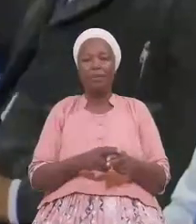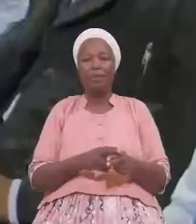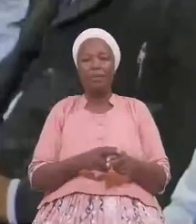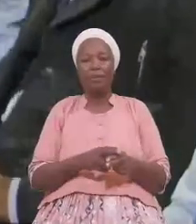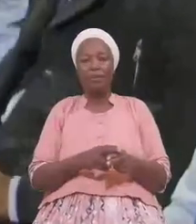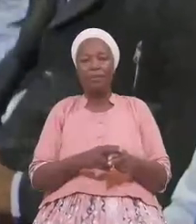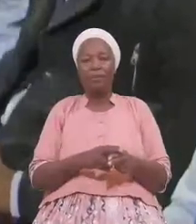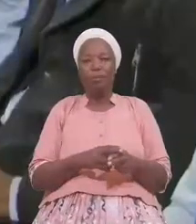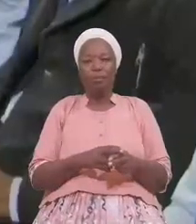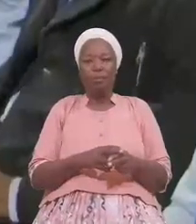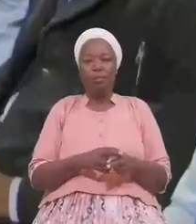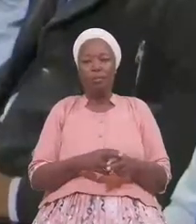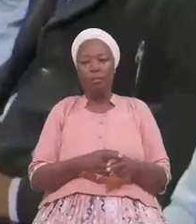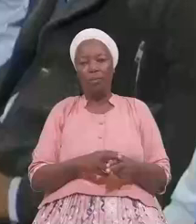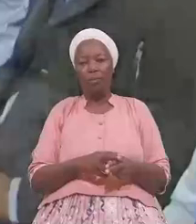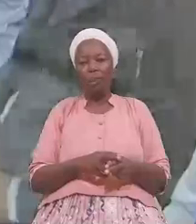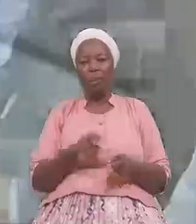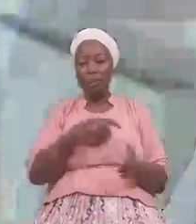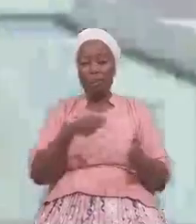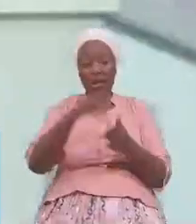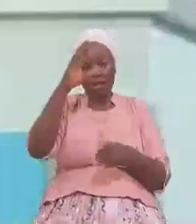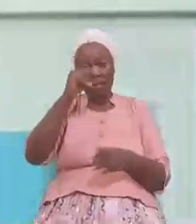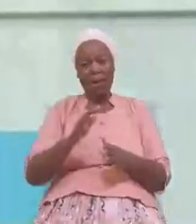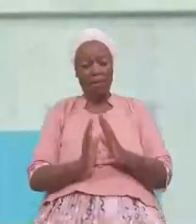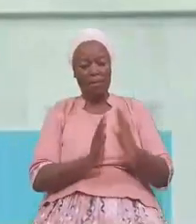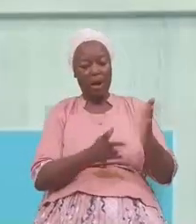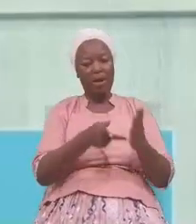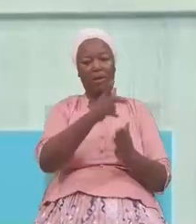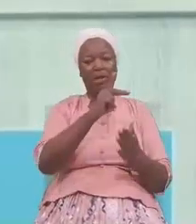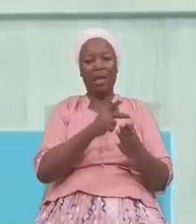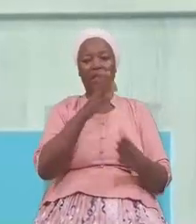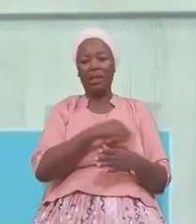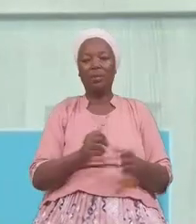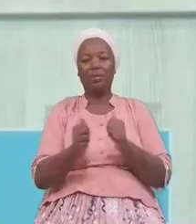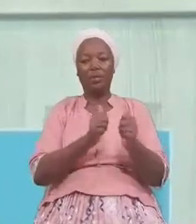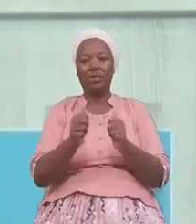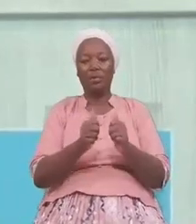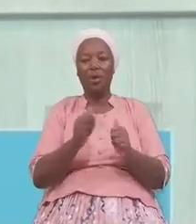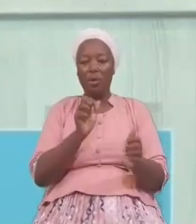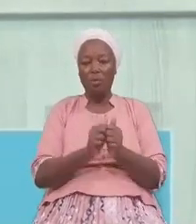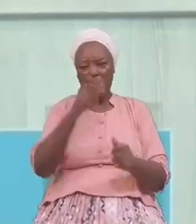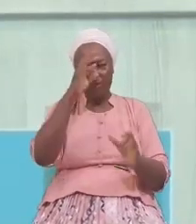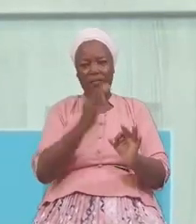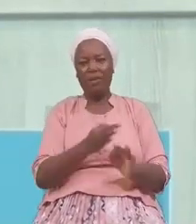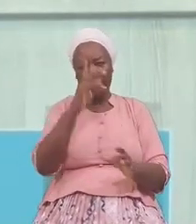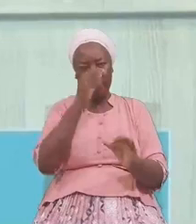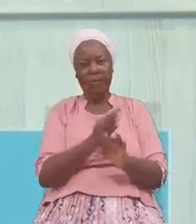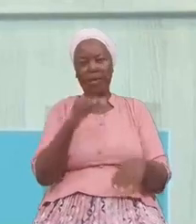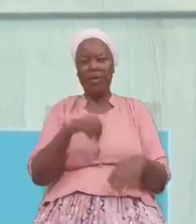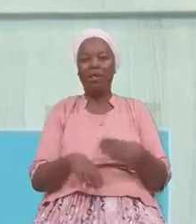La poursuite prioritaire avec la foi en vue pour la